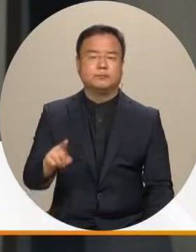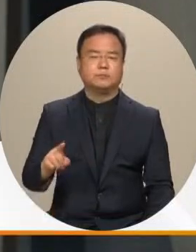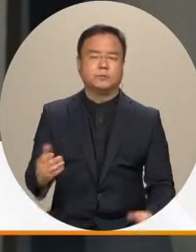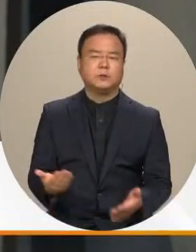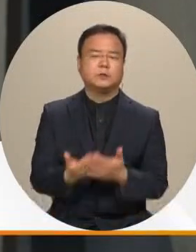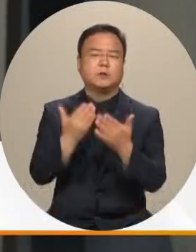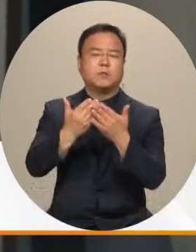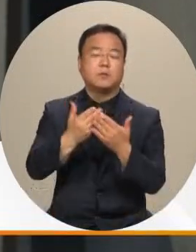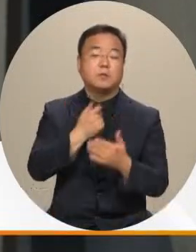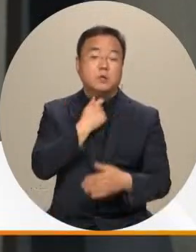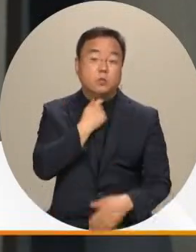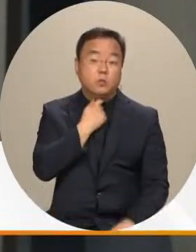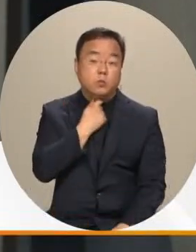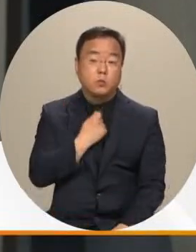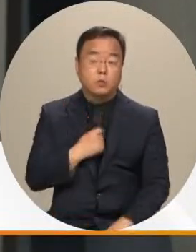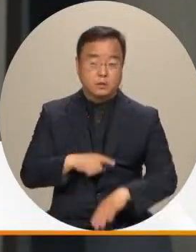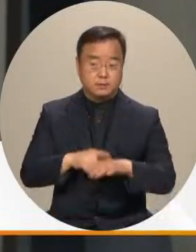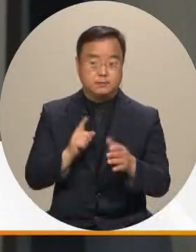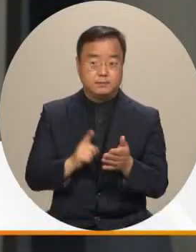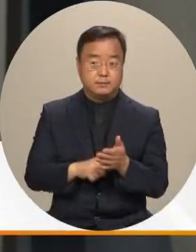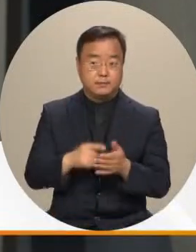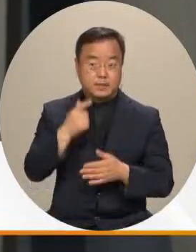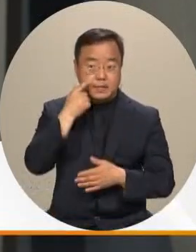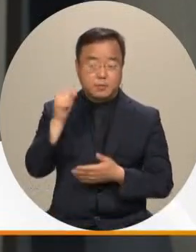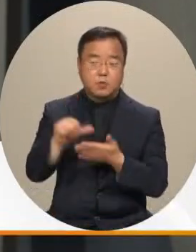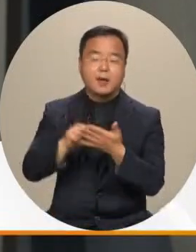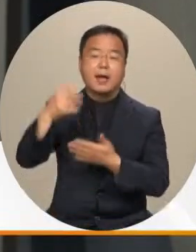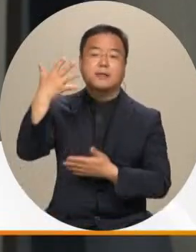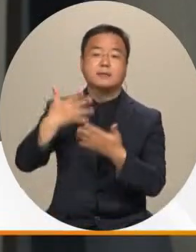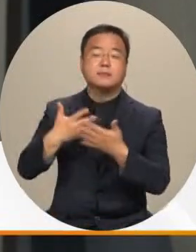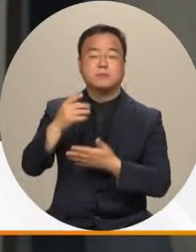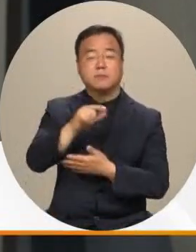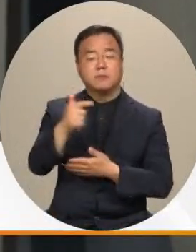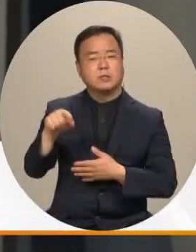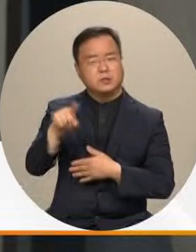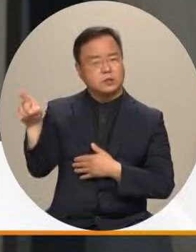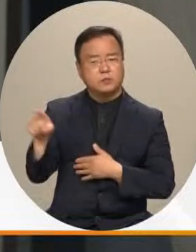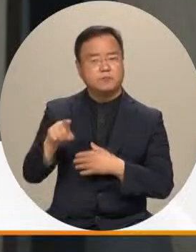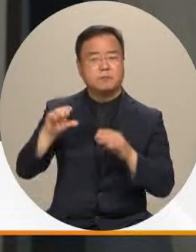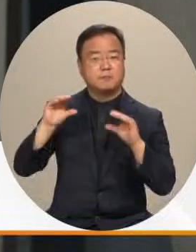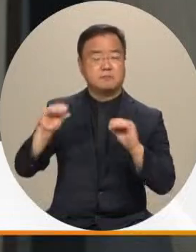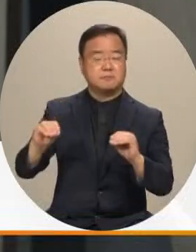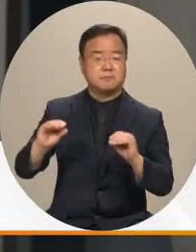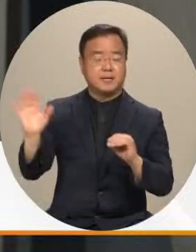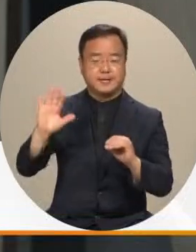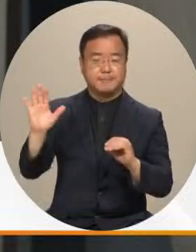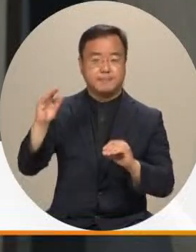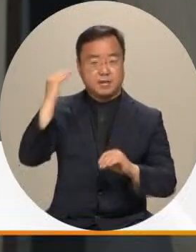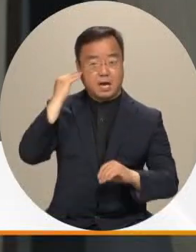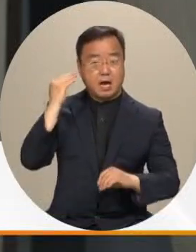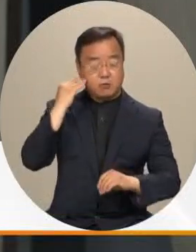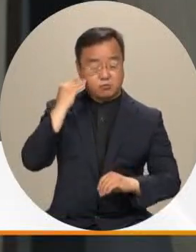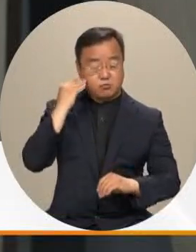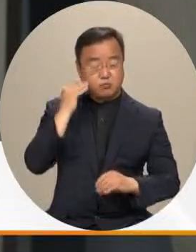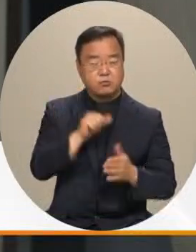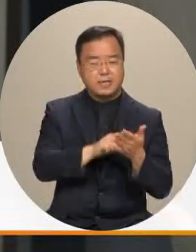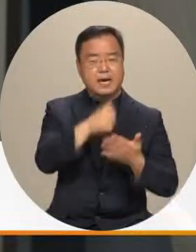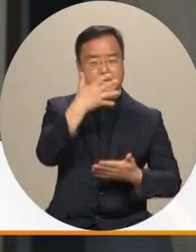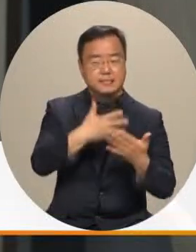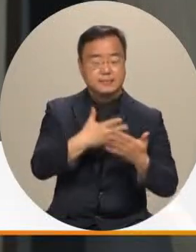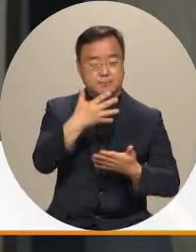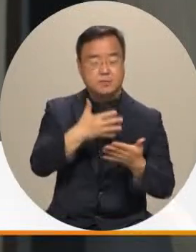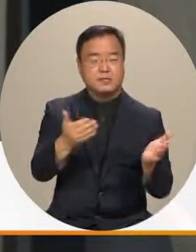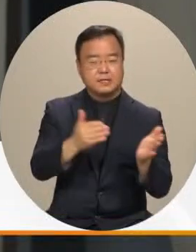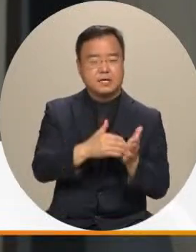활성화라던가 바람이 일본의 애니메이션에서 그치지 않고 국내에 있는 애니메이션 업계에